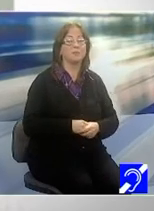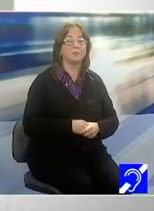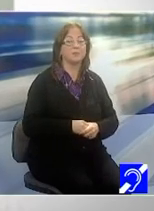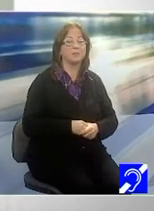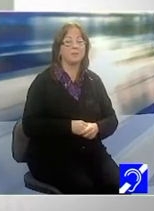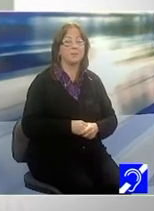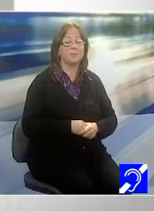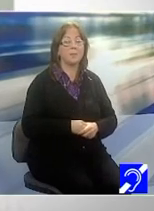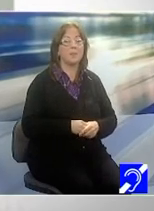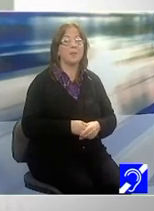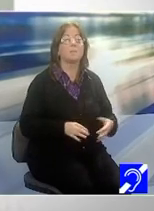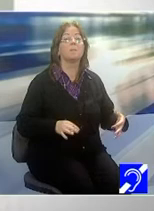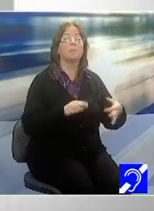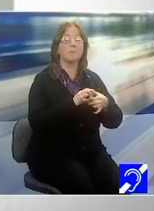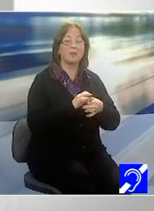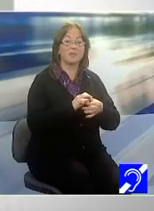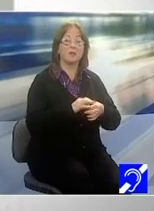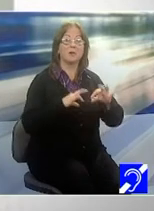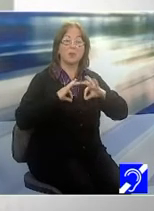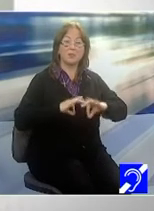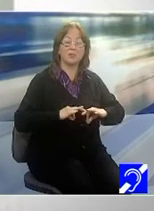Deci parteneriatul cu președintele?